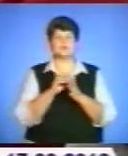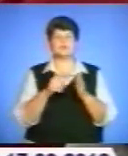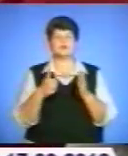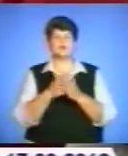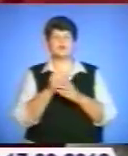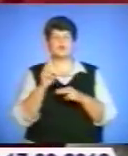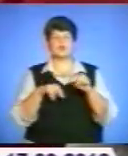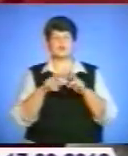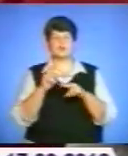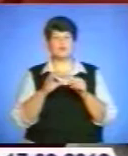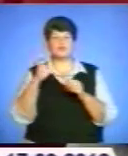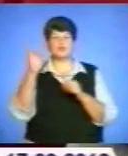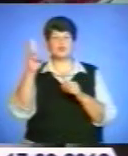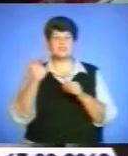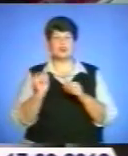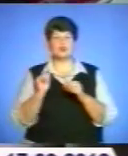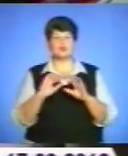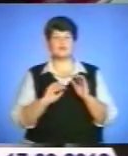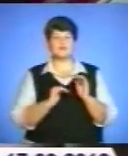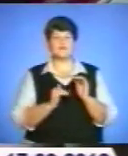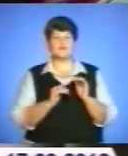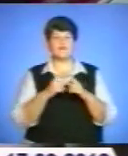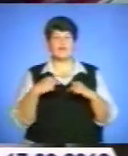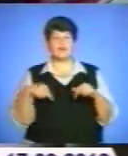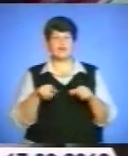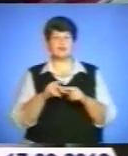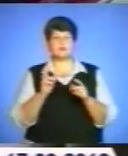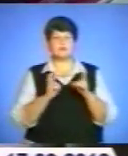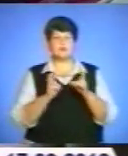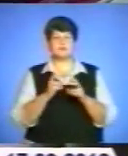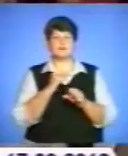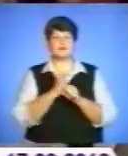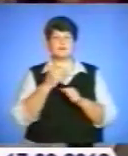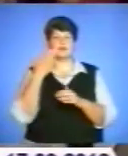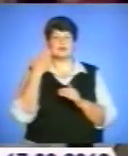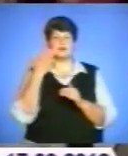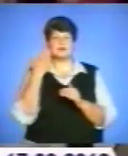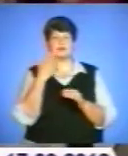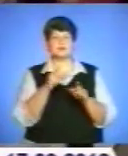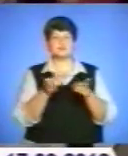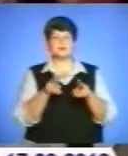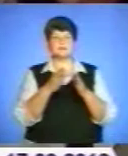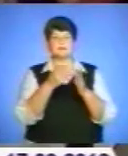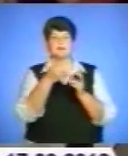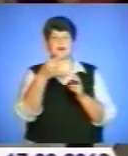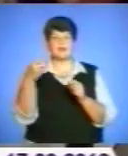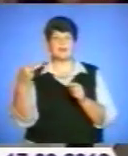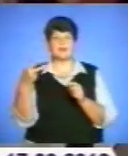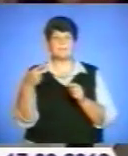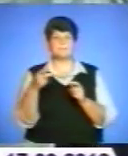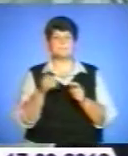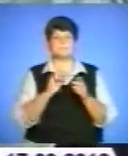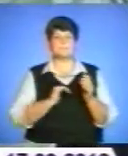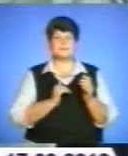свою чергу, зробить усе, щоб підприємцям працювалося легше. Зокрема, актуальною залишається паралель – бізнес і контролюючі